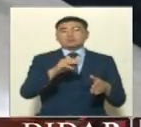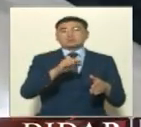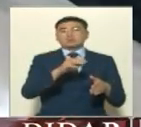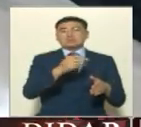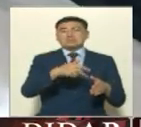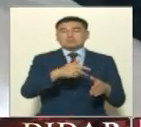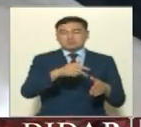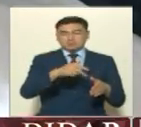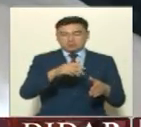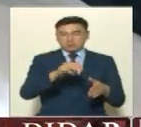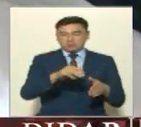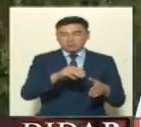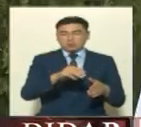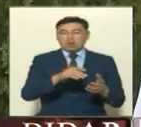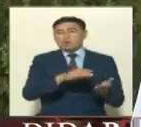это число до 60